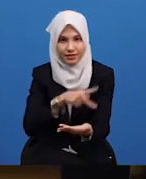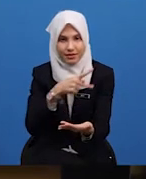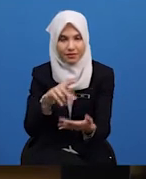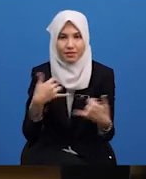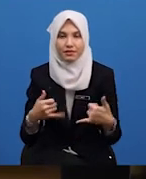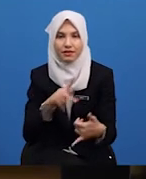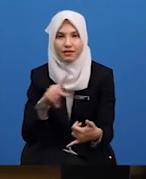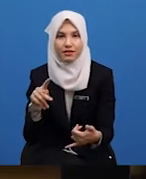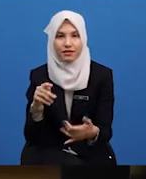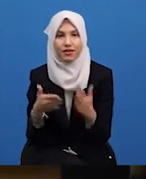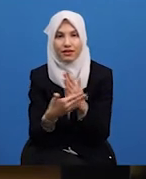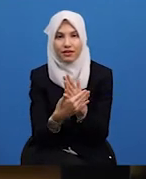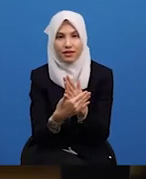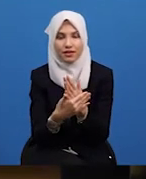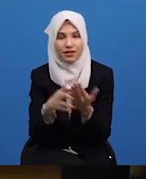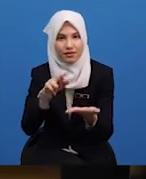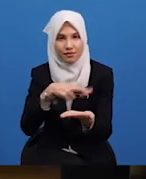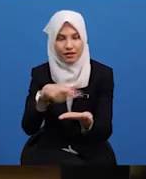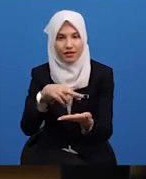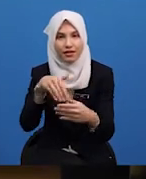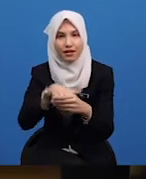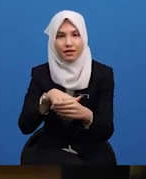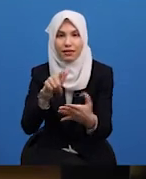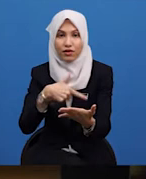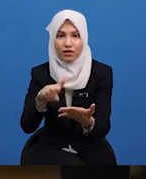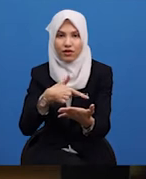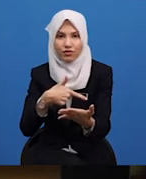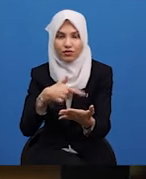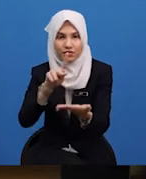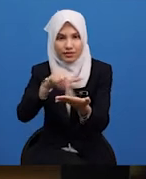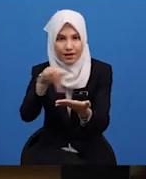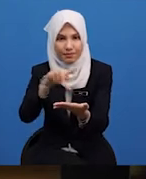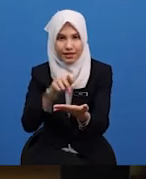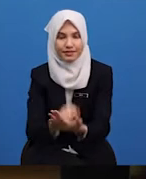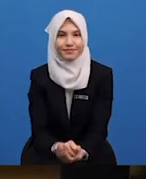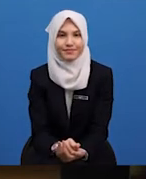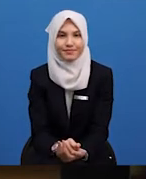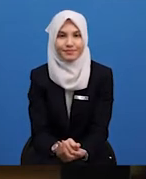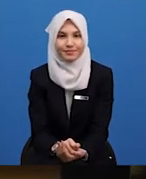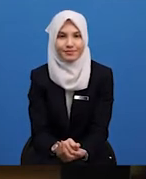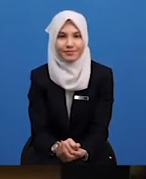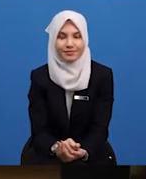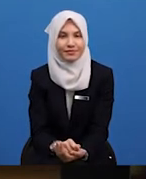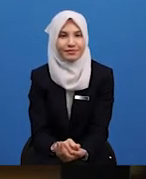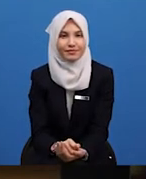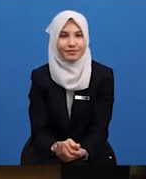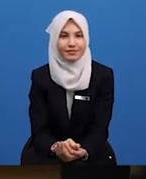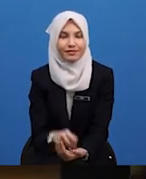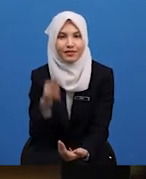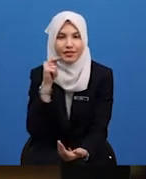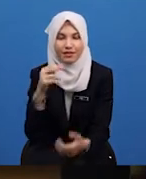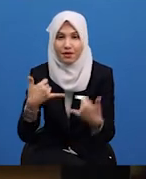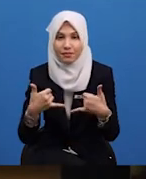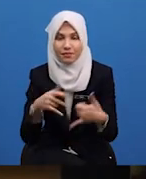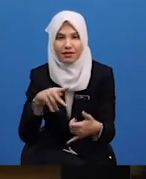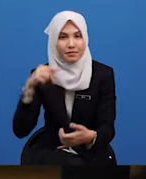rebana dalam lagu-lagu zapin. Jadi sekarang cikgu minta untuk saudari Rino memainkan pula